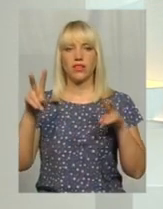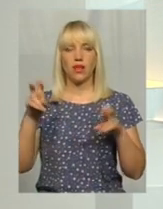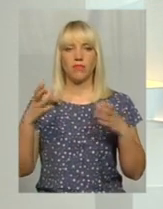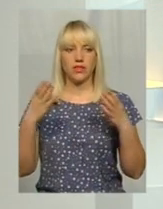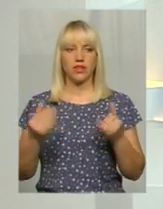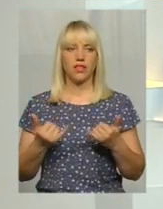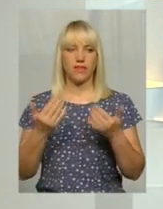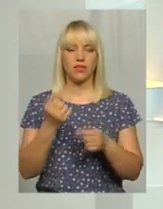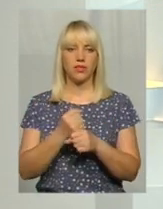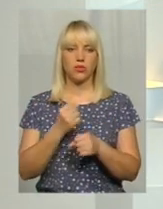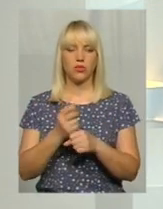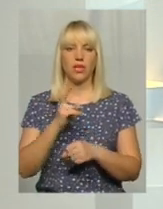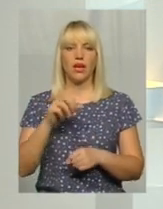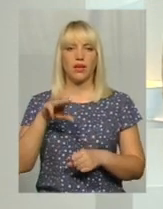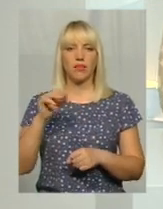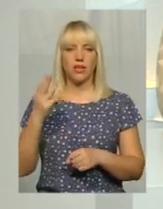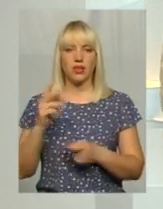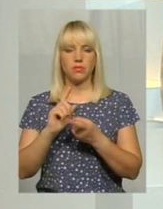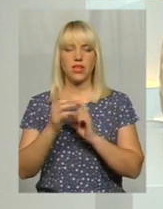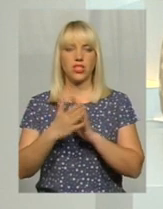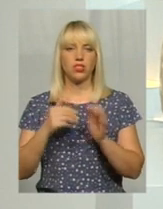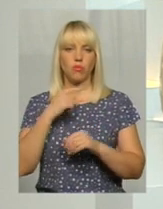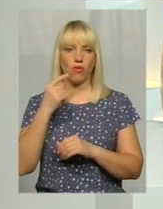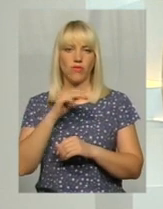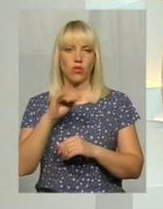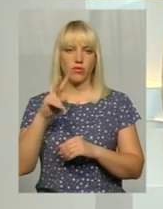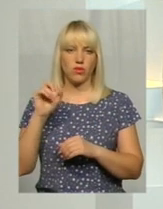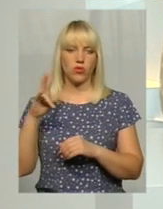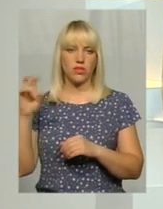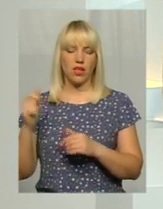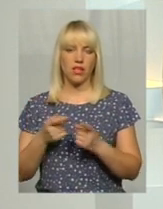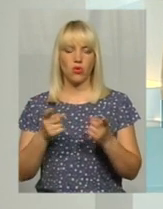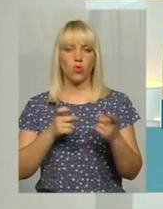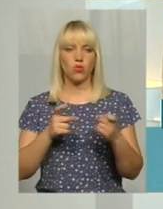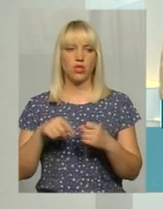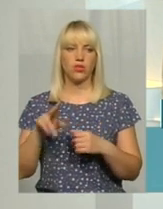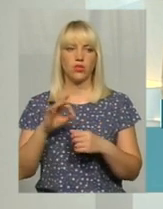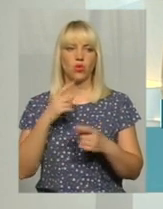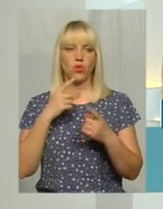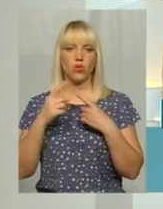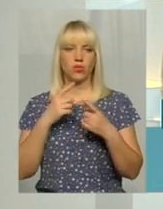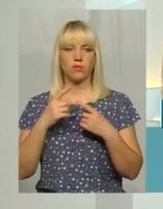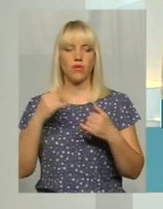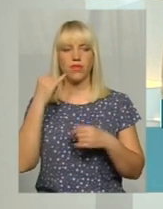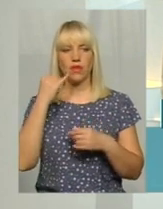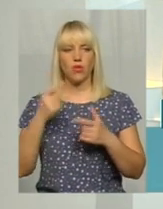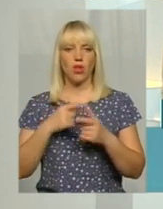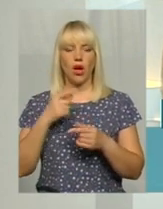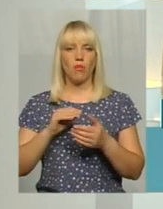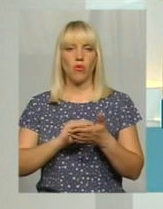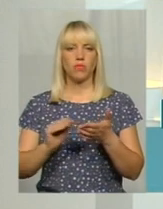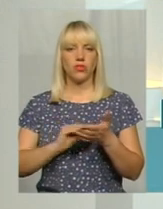вас у студії працюють Олена Кеміняш і Оксана Фіновська перекладає на мову жестів. Долучайтеся до розмови телефоном або пишіть нам у